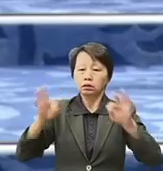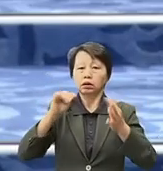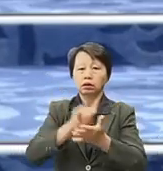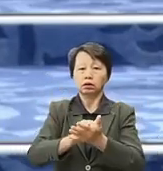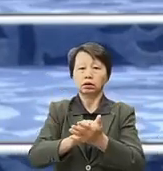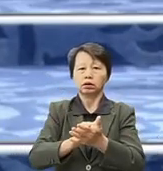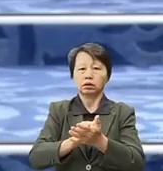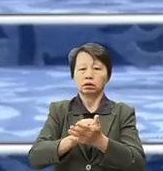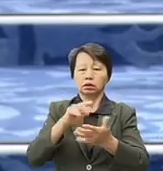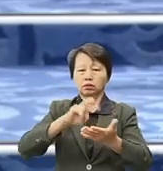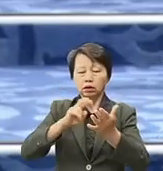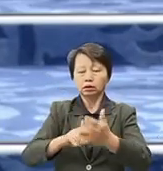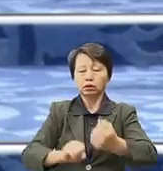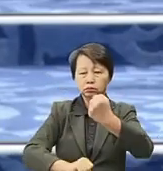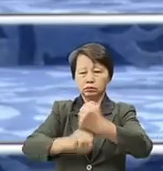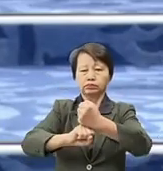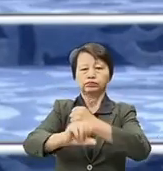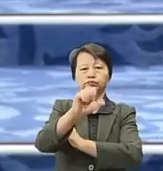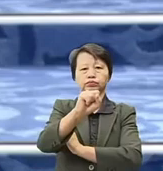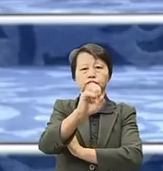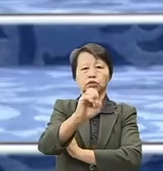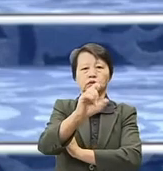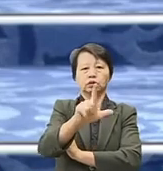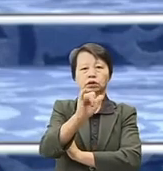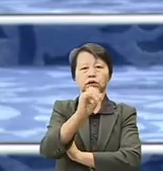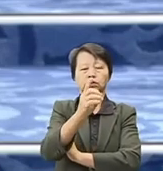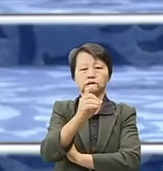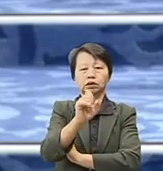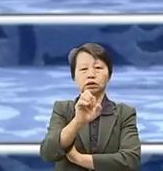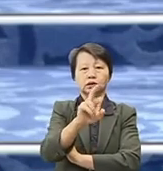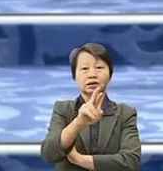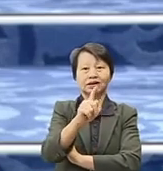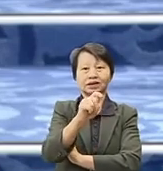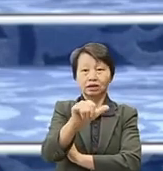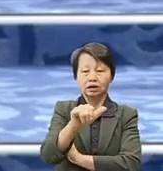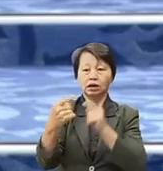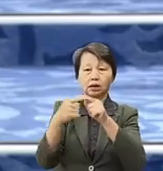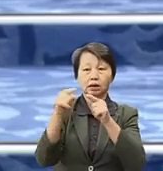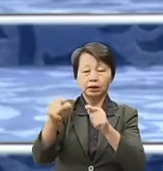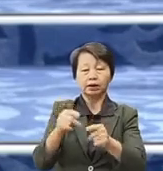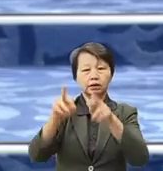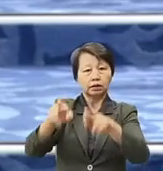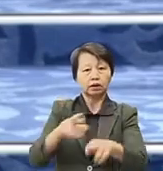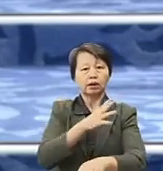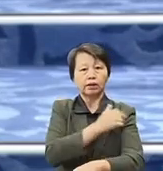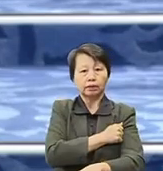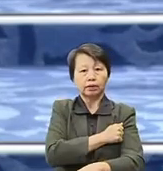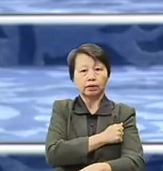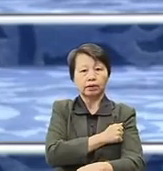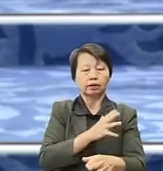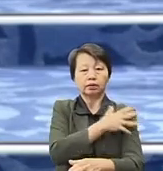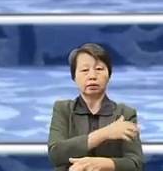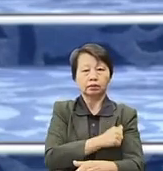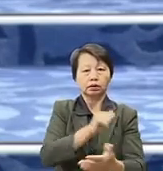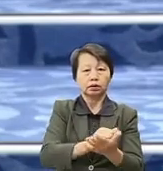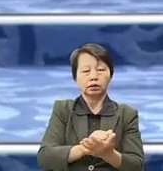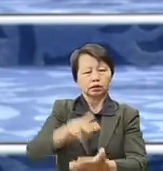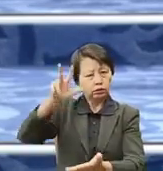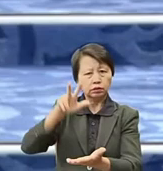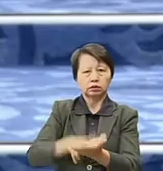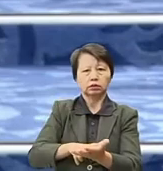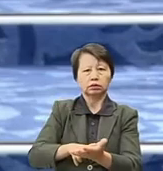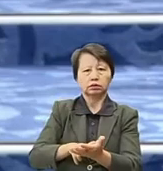solidariti kepada rakyat Palestin diiktiraf oleh negara yang bersimpati sebagai negara